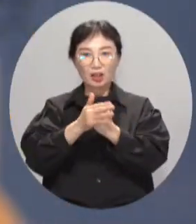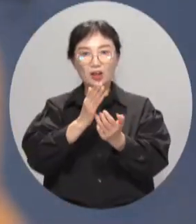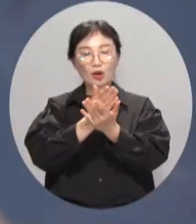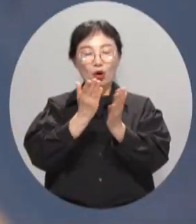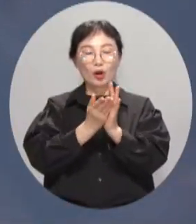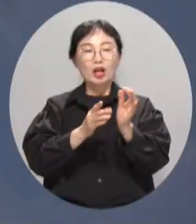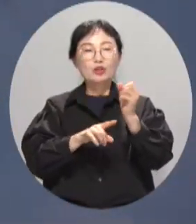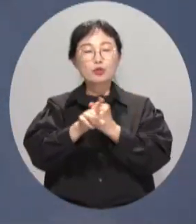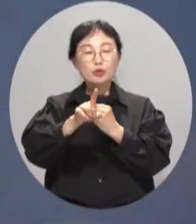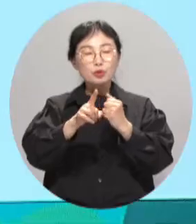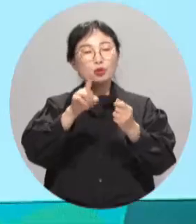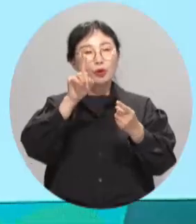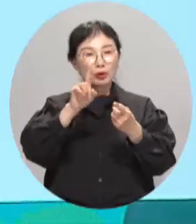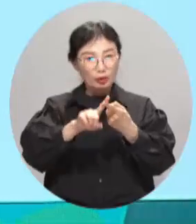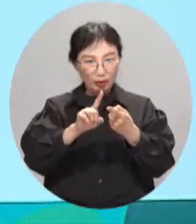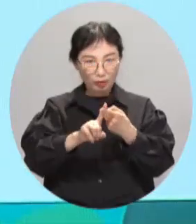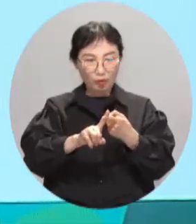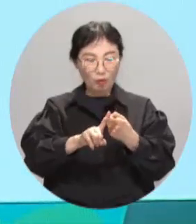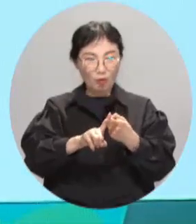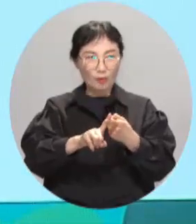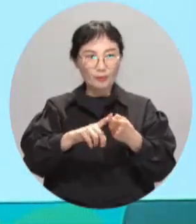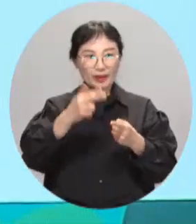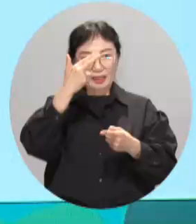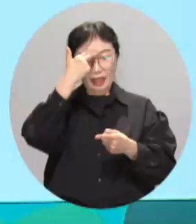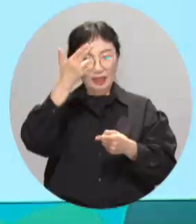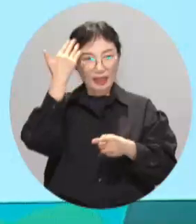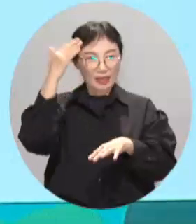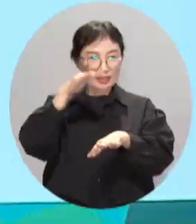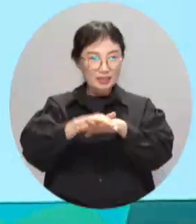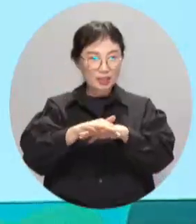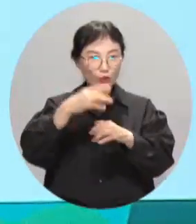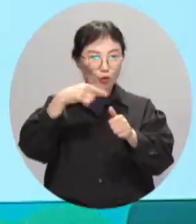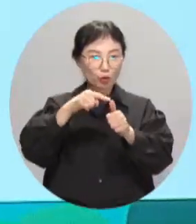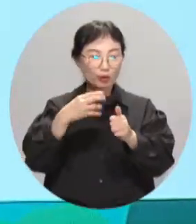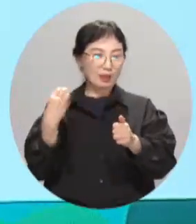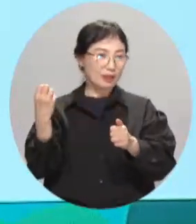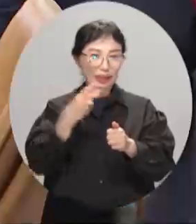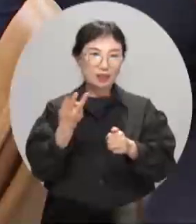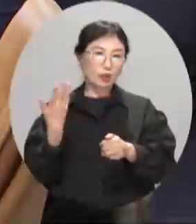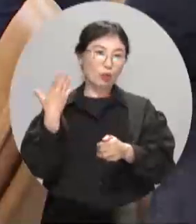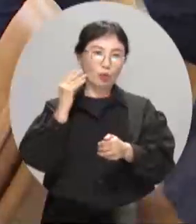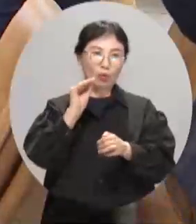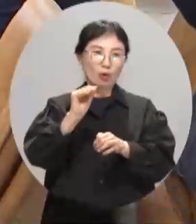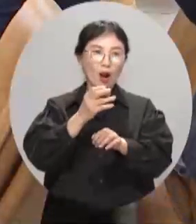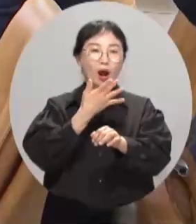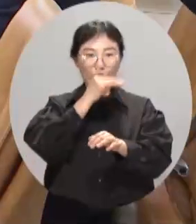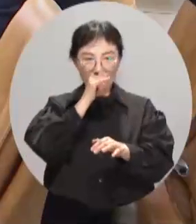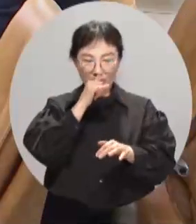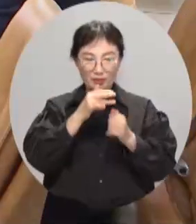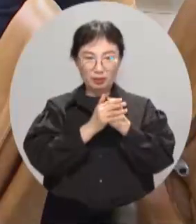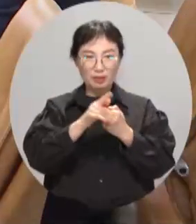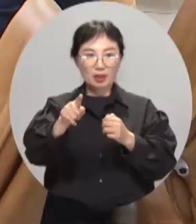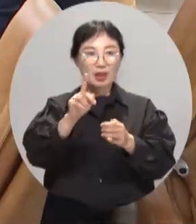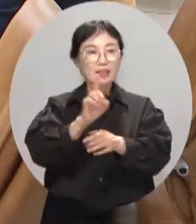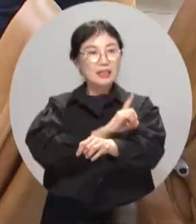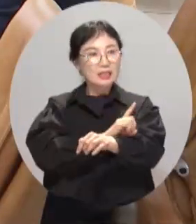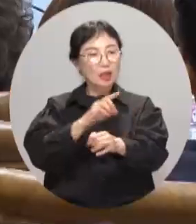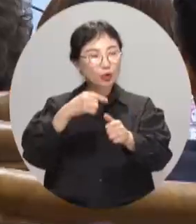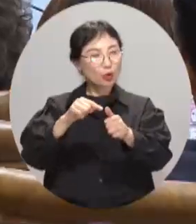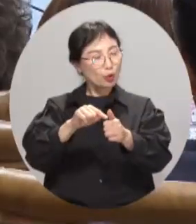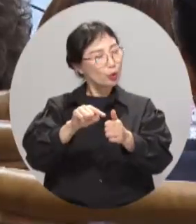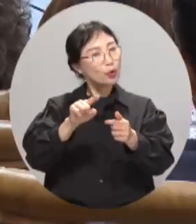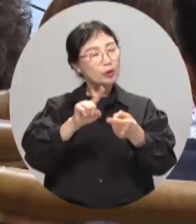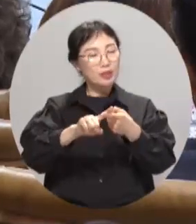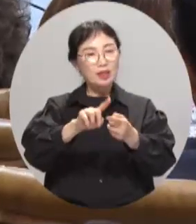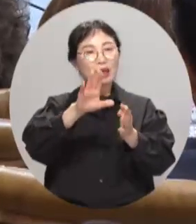기존 방침을 백지화하고 과거 교육으로 되돌아간 사례도 있습니다. 디지털 교과서 도입은 놓칠 수 없는